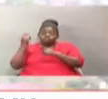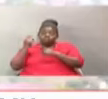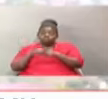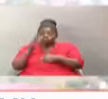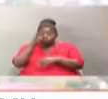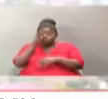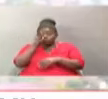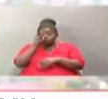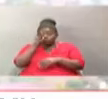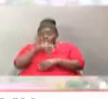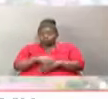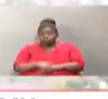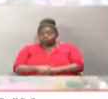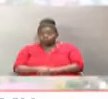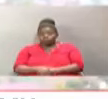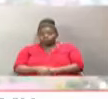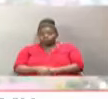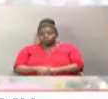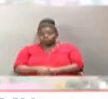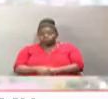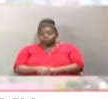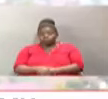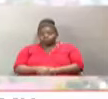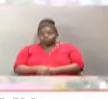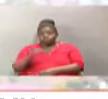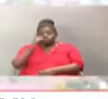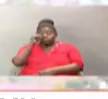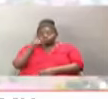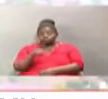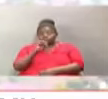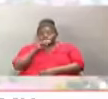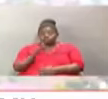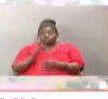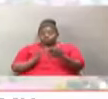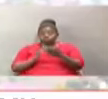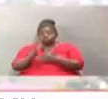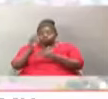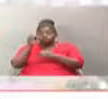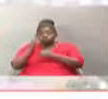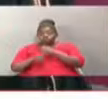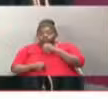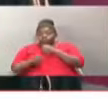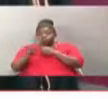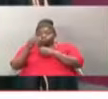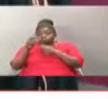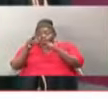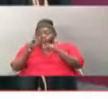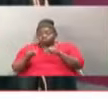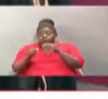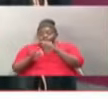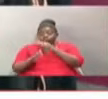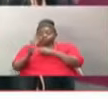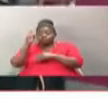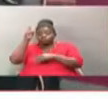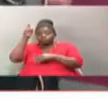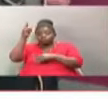waman asdaku min allahi qiila ani ayinza okwogera amazima agasembayo atali Allah subhanahu wataala allahu